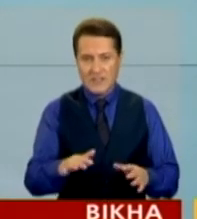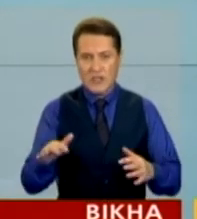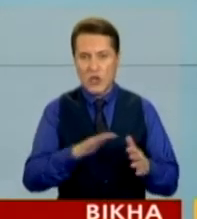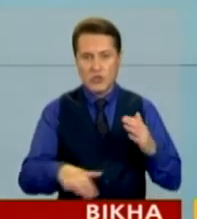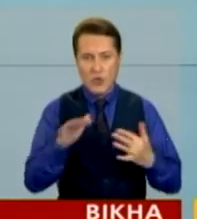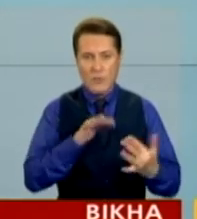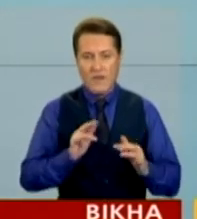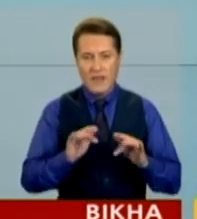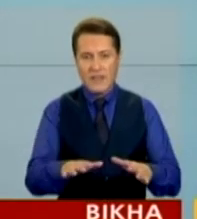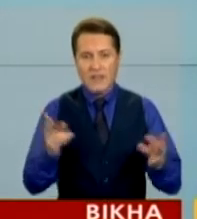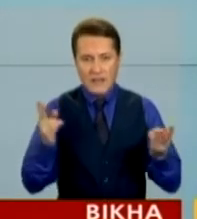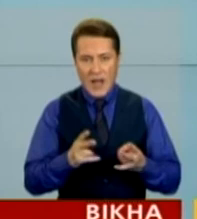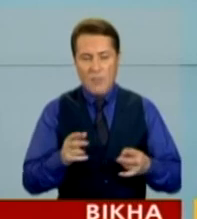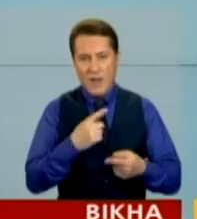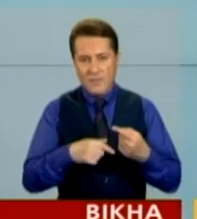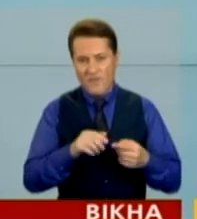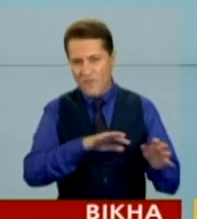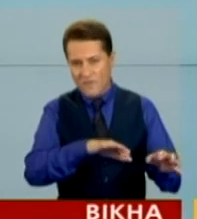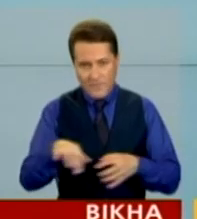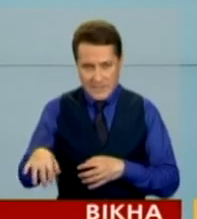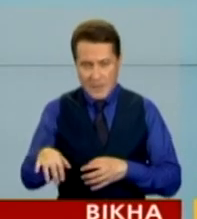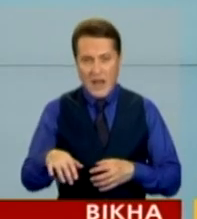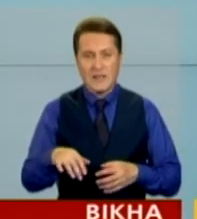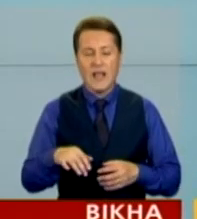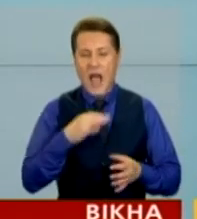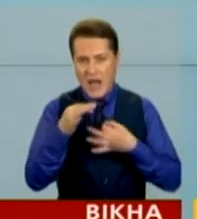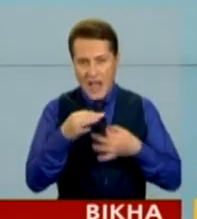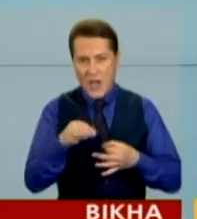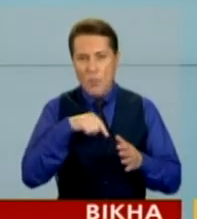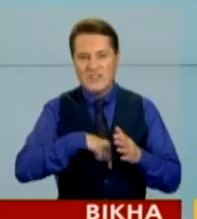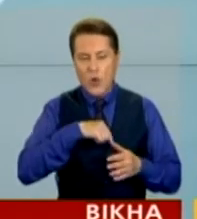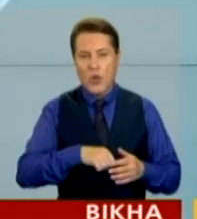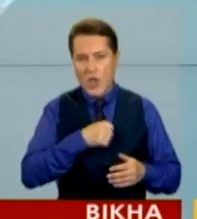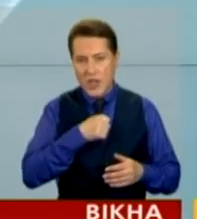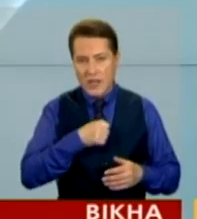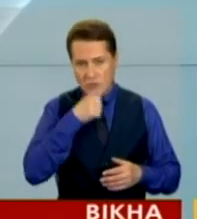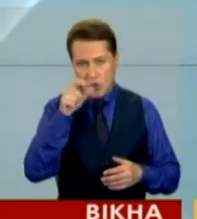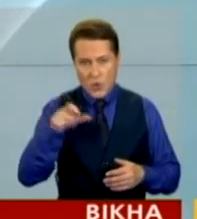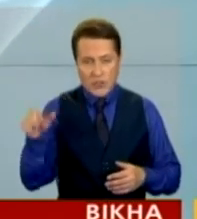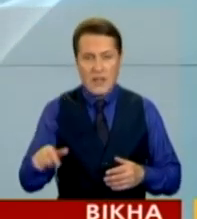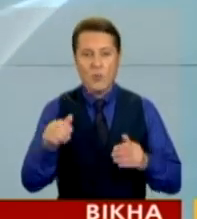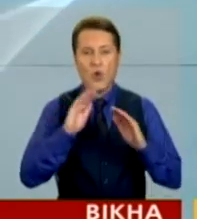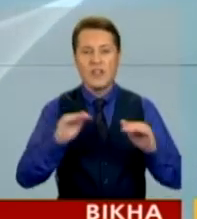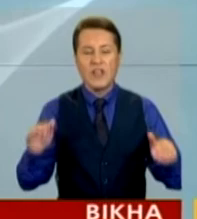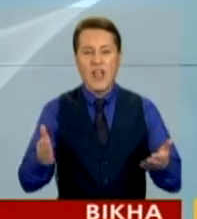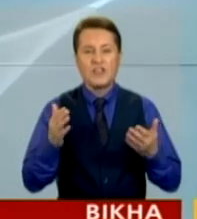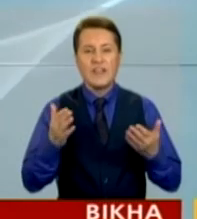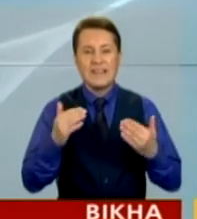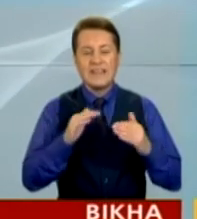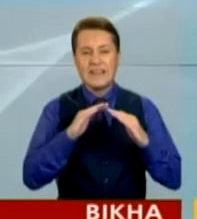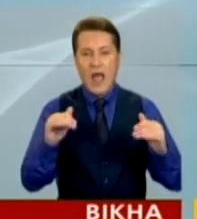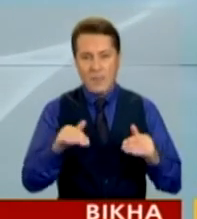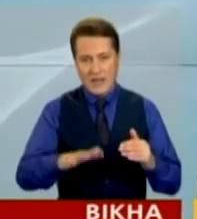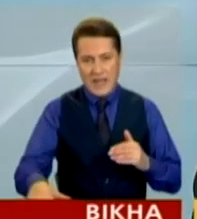слід за першої змоги відправити. Так радять психологи дорослим. Про дитячий табір на Львівщині, де відпочивають діти зі сходу України.